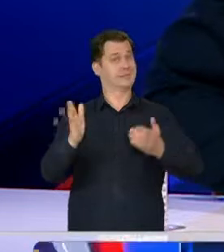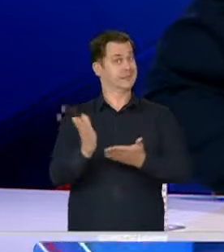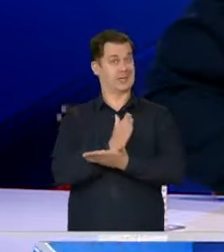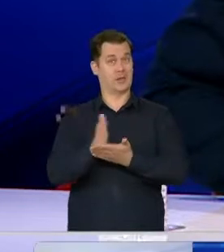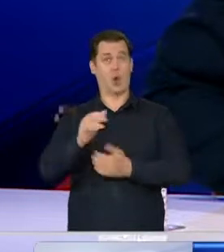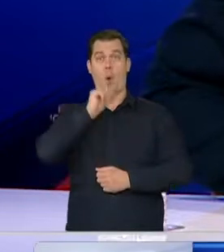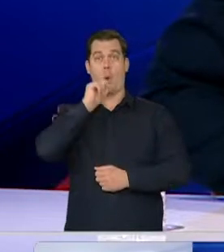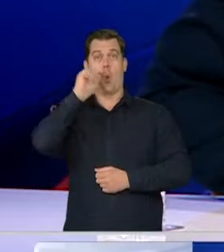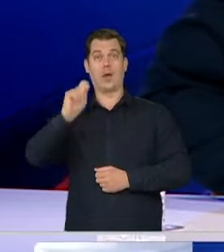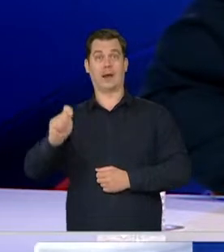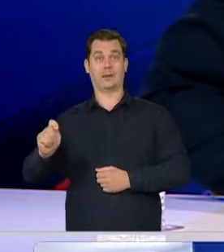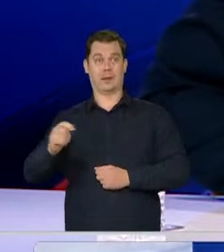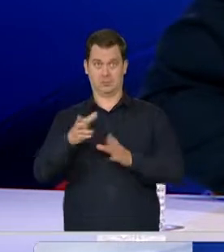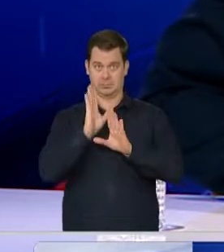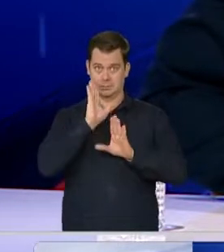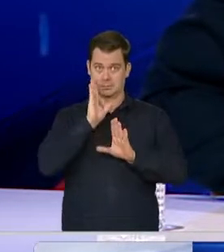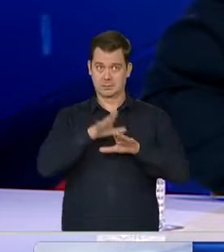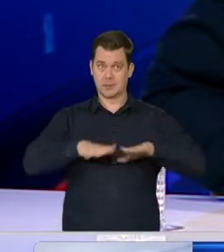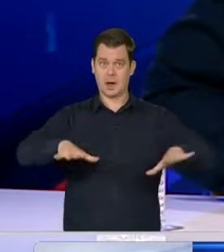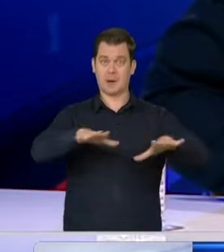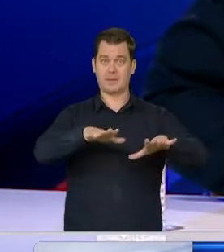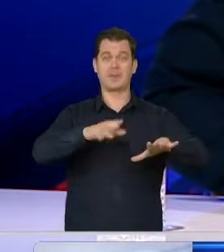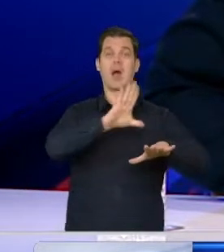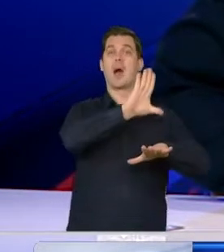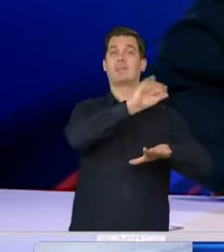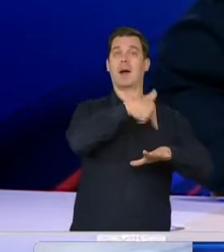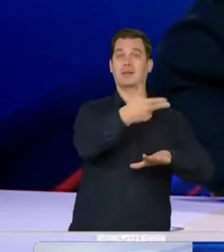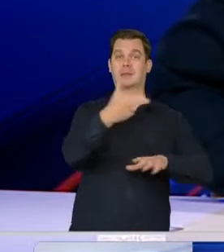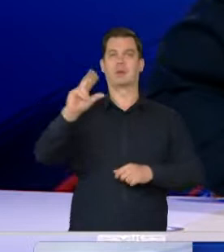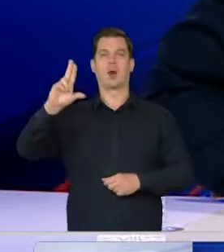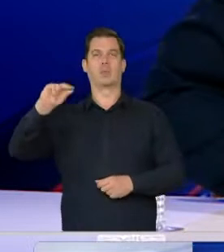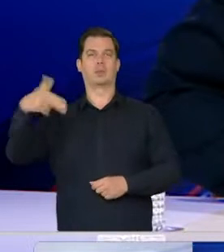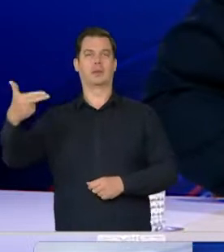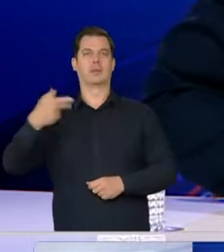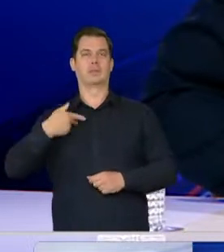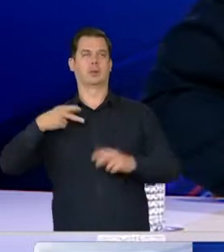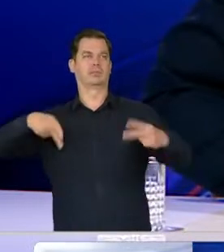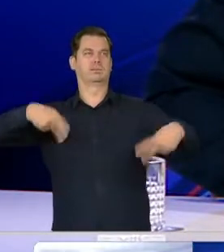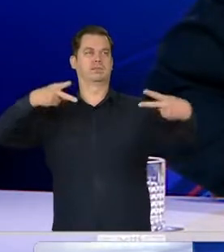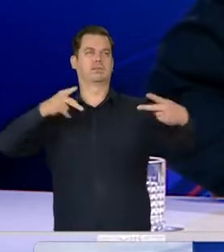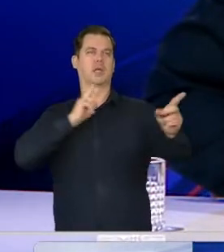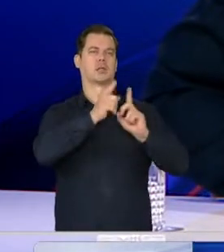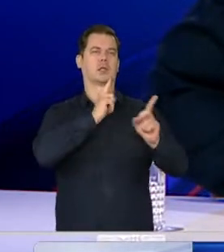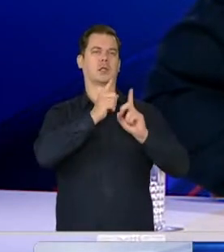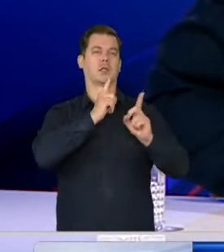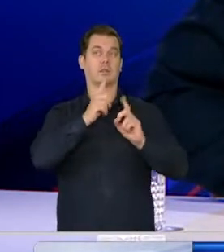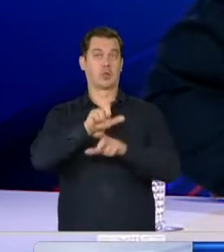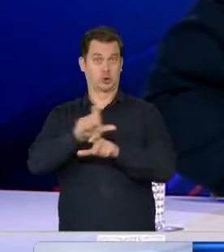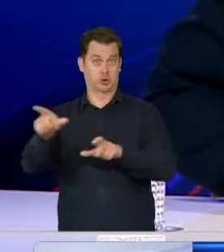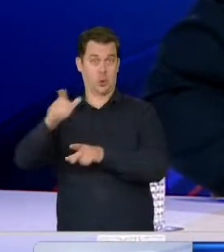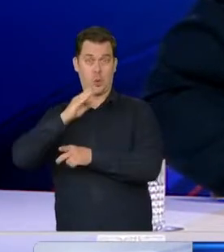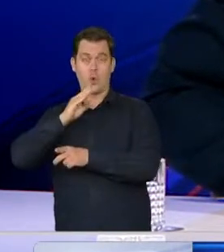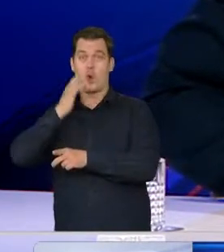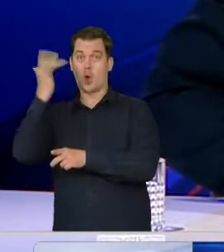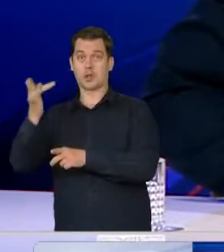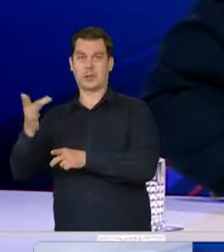Ukrainy, prezydent Stanów Zjednoczonych Joe Biden i prezydent Rosji Władimir Putin rozmawiali online o rosyjskiej inwazji na Ukrainę. Rosja gromadzi